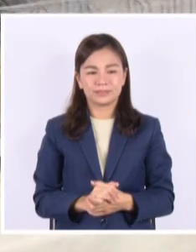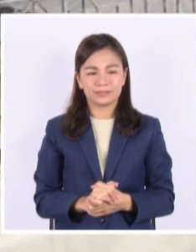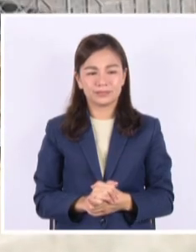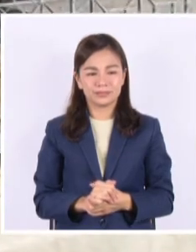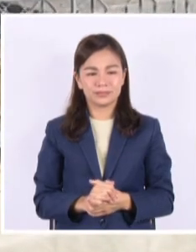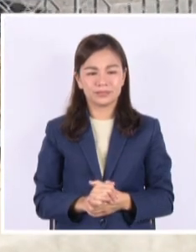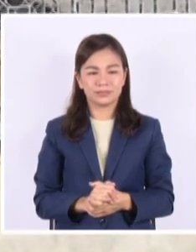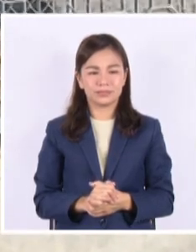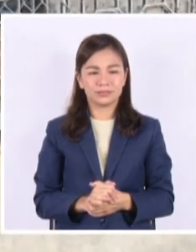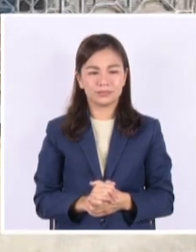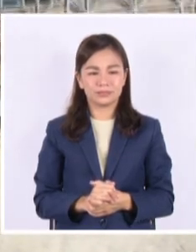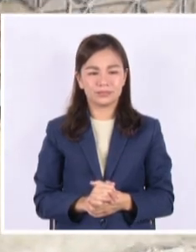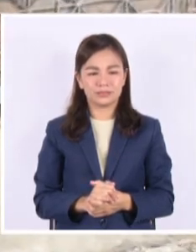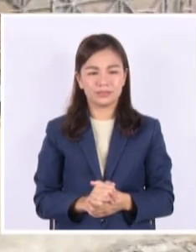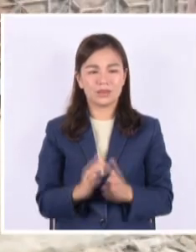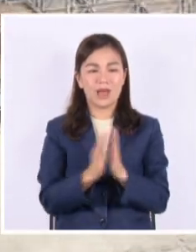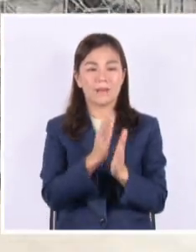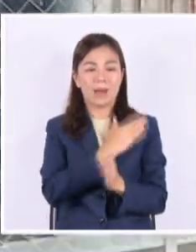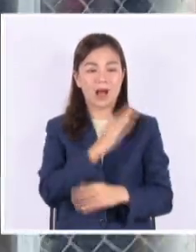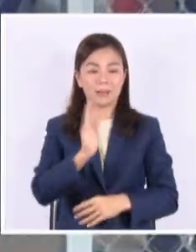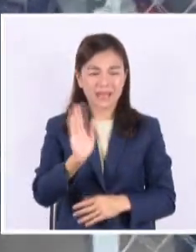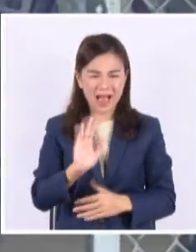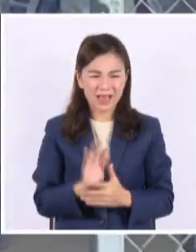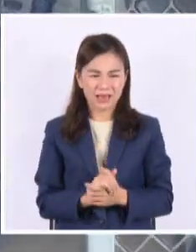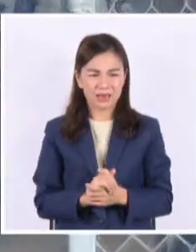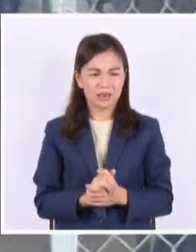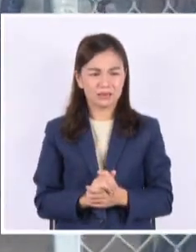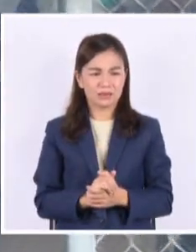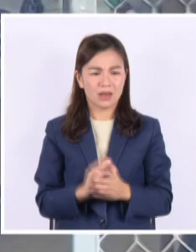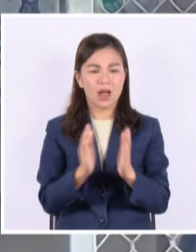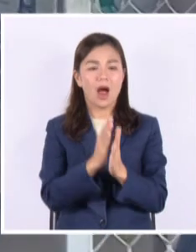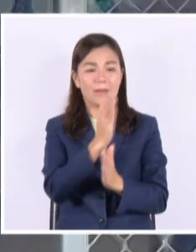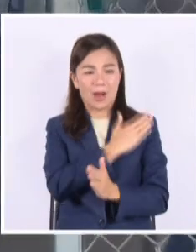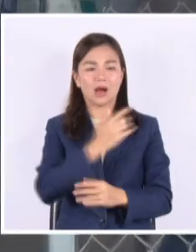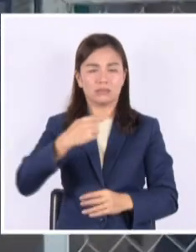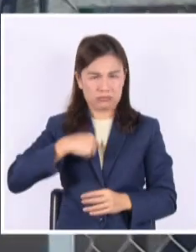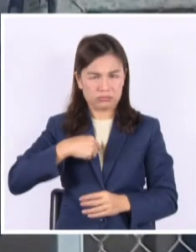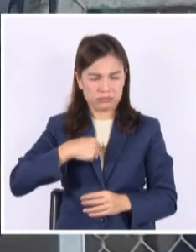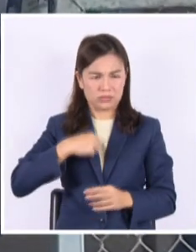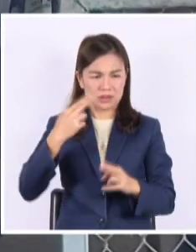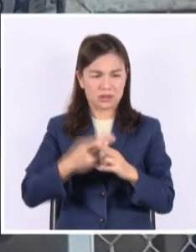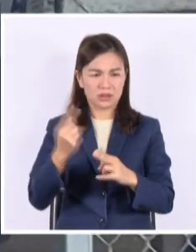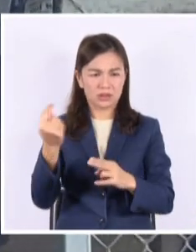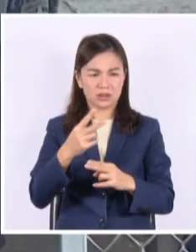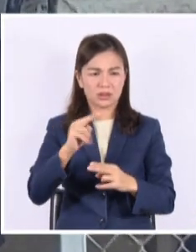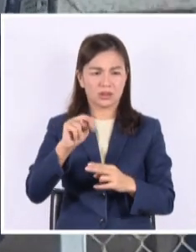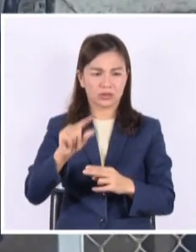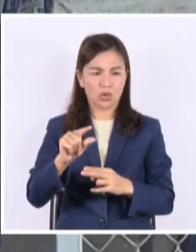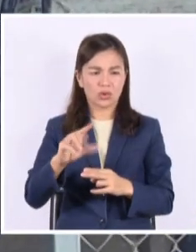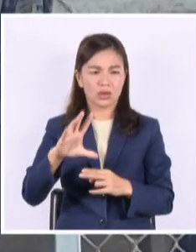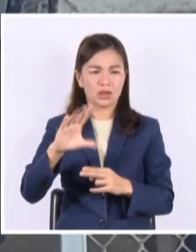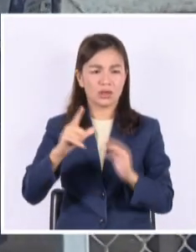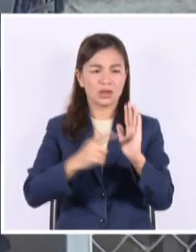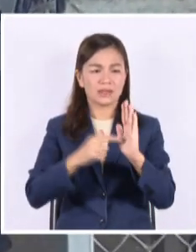ธงชัยไม่ใช่พระแล้วพระก็เรียกว่าพระธงชัยก็แล้วกันยังไม่ยอมไม่เรียกพระธงชัยอี